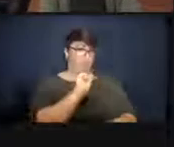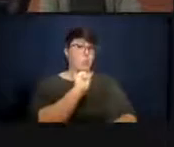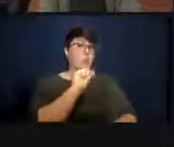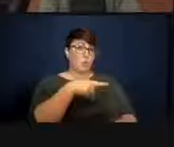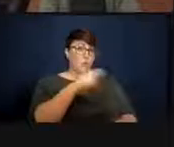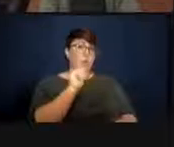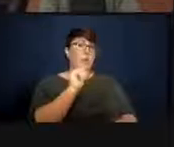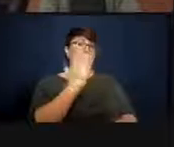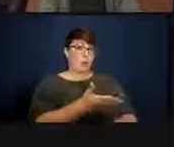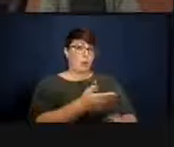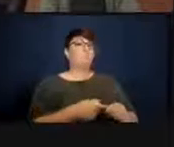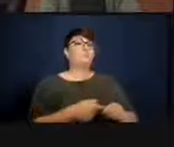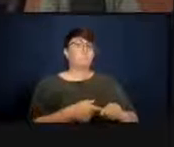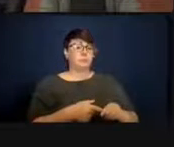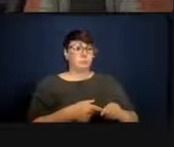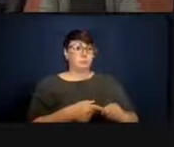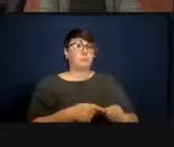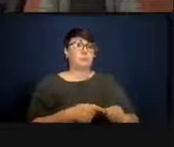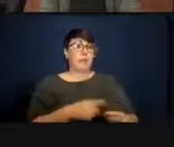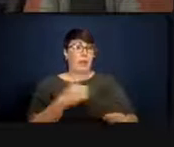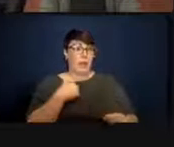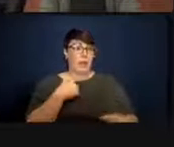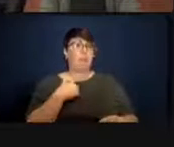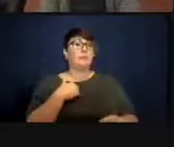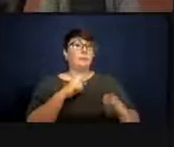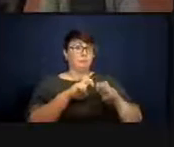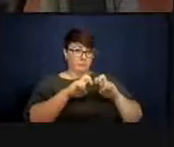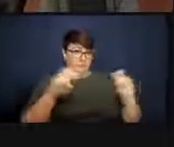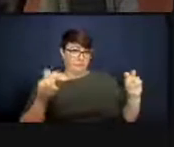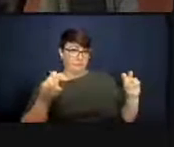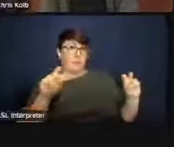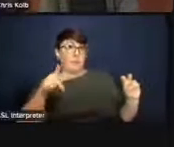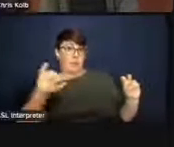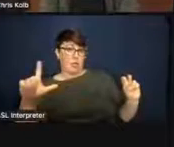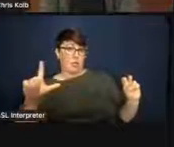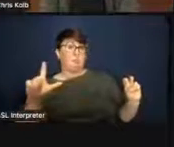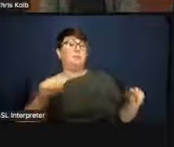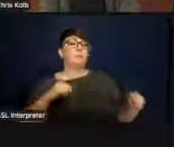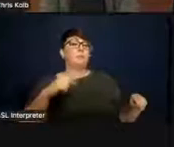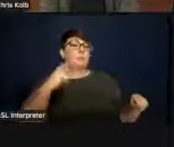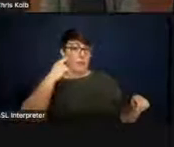بالمشاركة فيها؟ أنا كنت